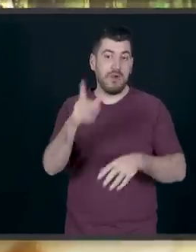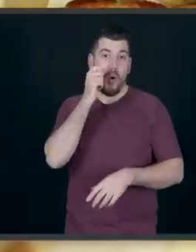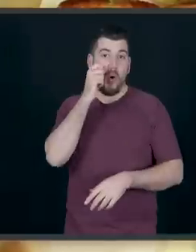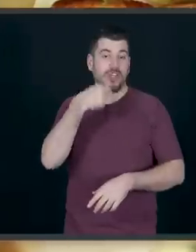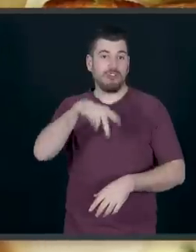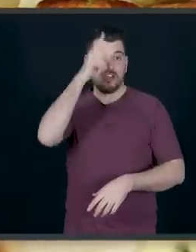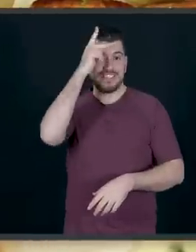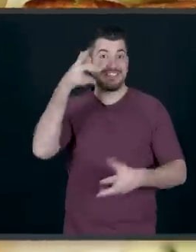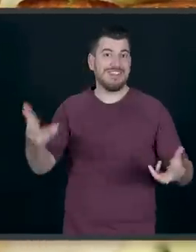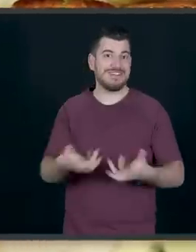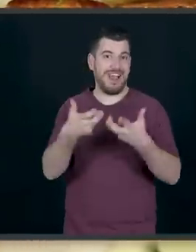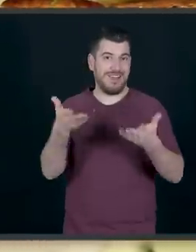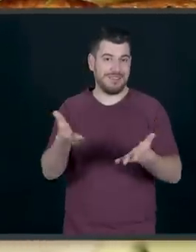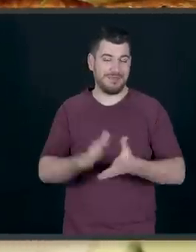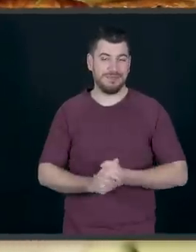Σαλάτα.